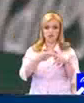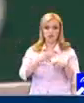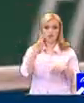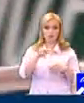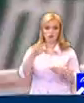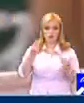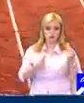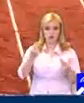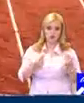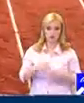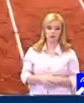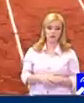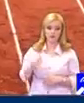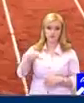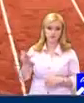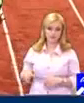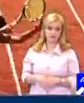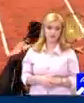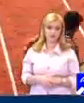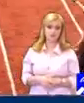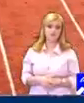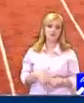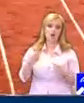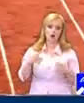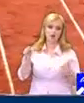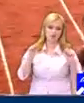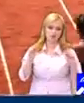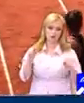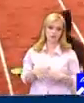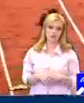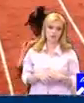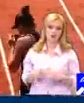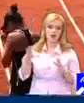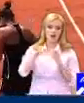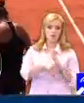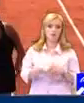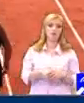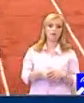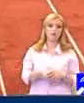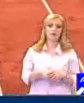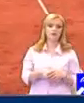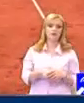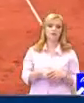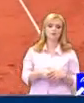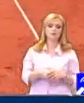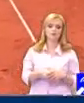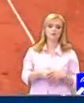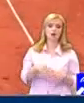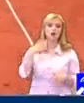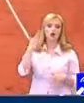de astăzi, că a fost un meci bun. Eliminată în optim la simplu, Buzărnescu s-a calificat alături de Irina Bara în sferturile turneului de dublu de la Roland